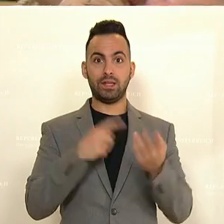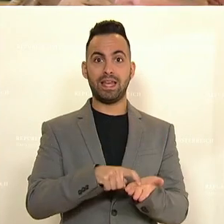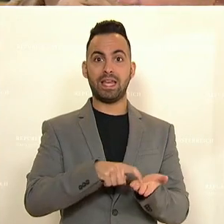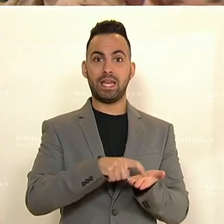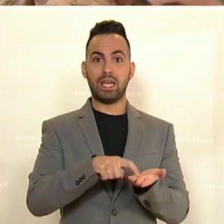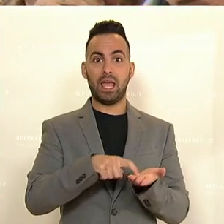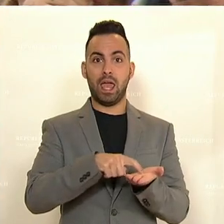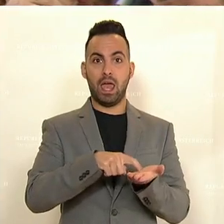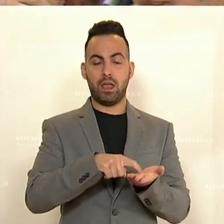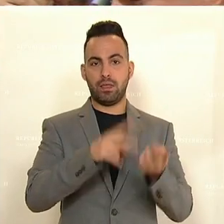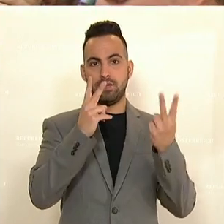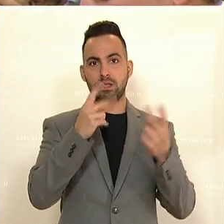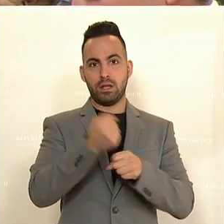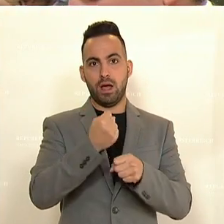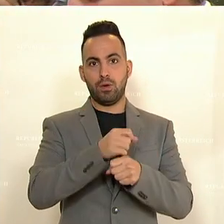des Konsumentenschutzes.